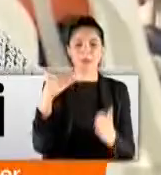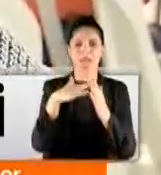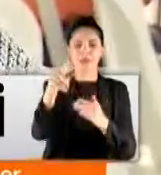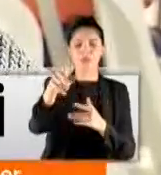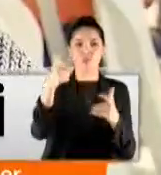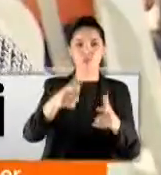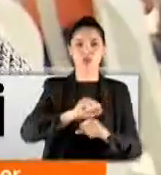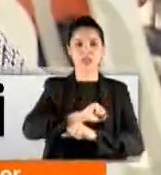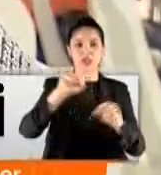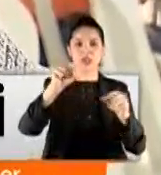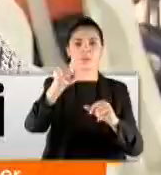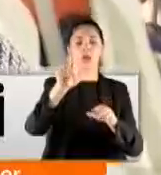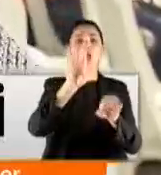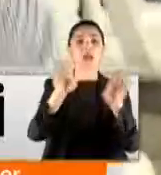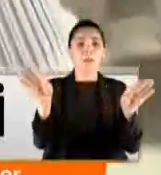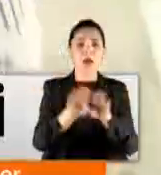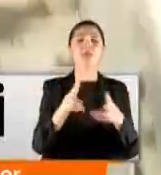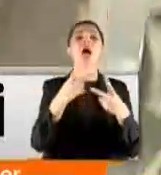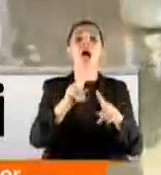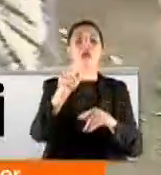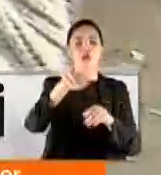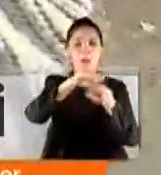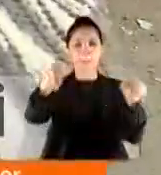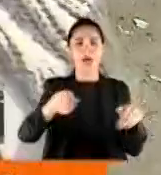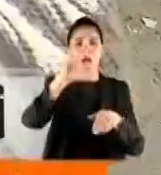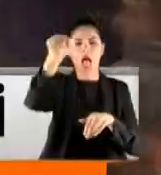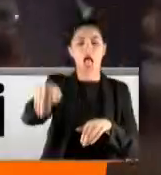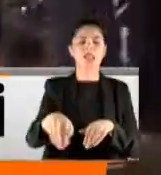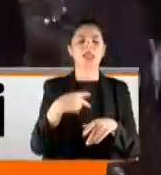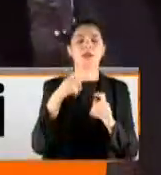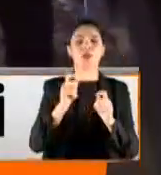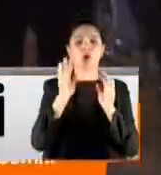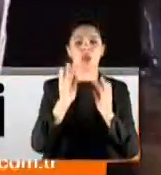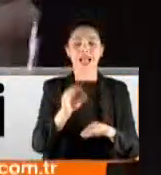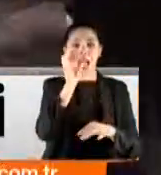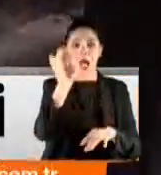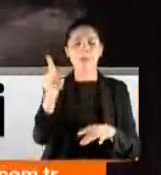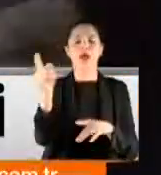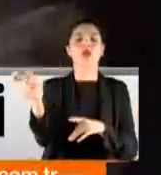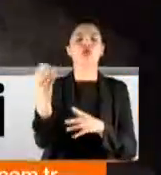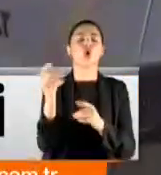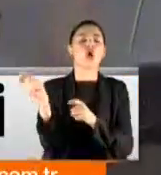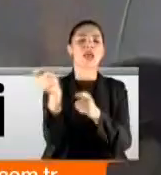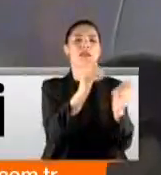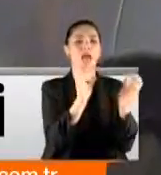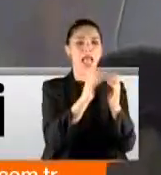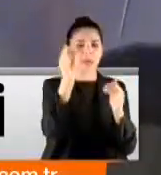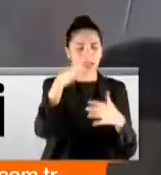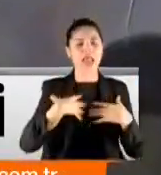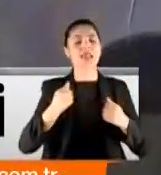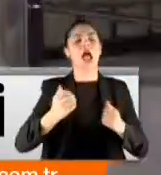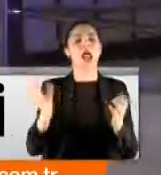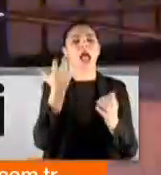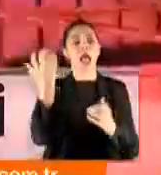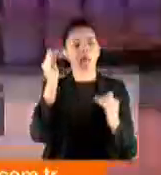Kapım kapanmıştı, açılmıyordu. O yüzden balkondan atlamak zorunda kaldım. İhbar üzerine olay yerine çok sayıda itfaiye ve sağlık ekibi